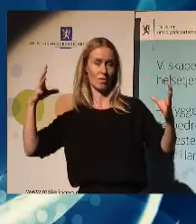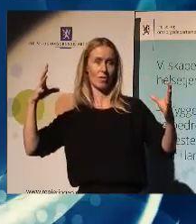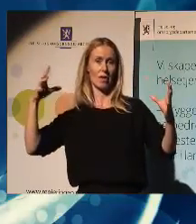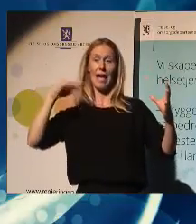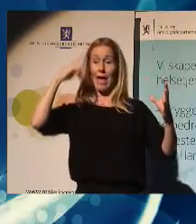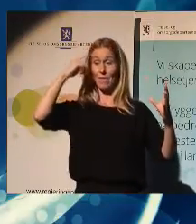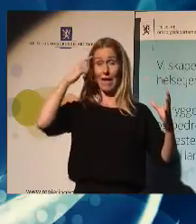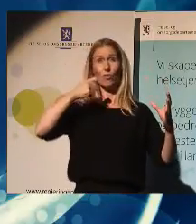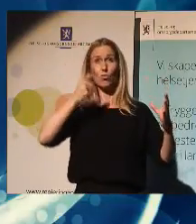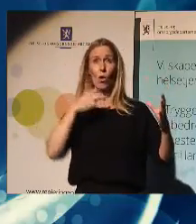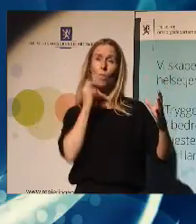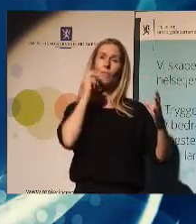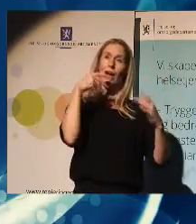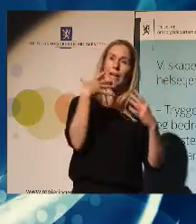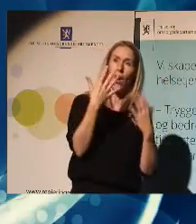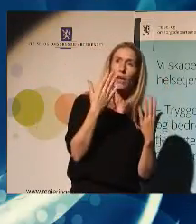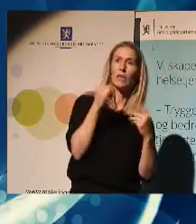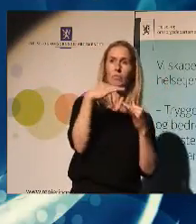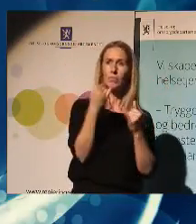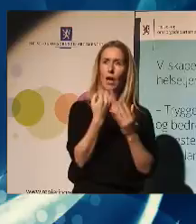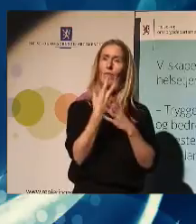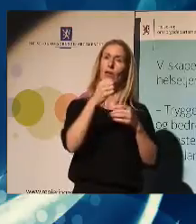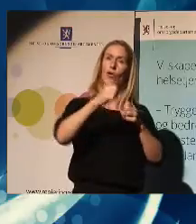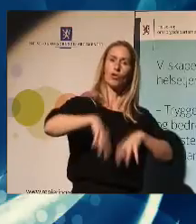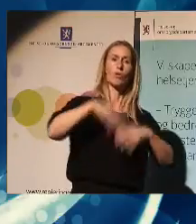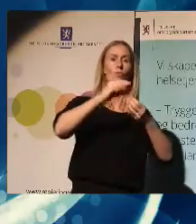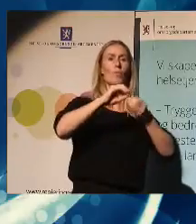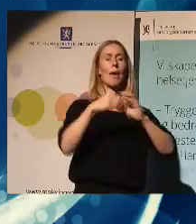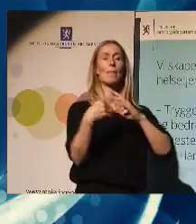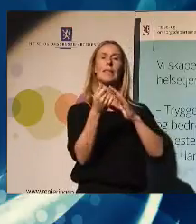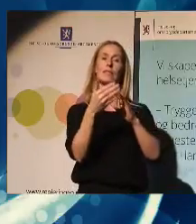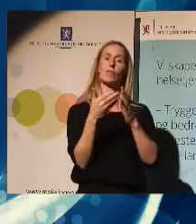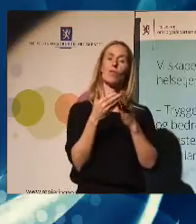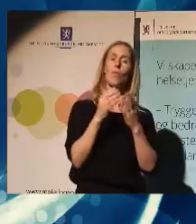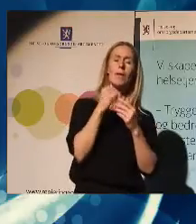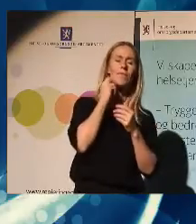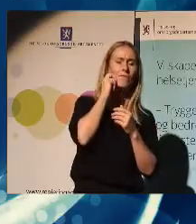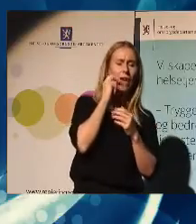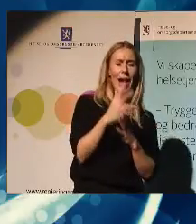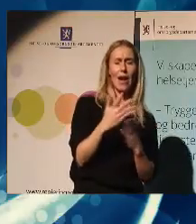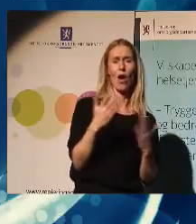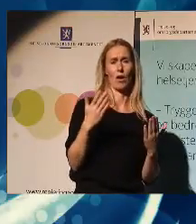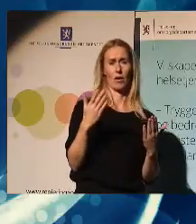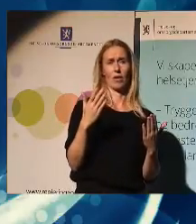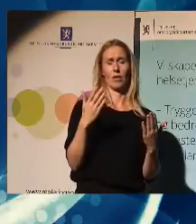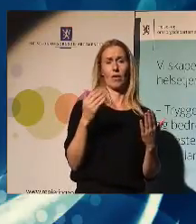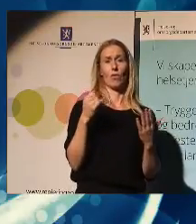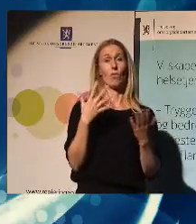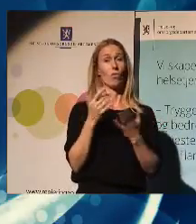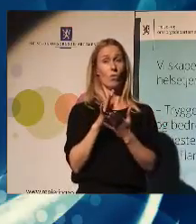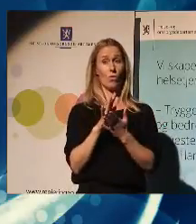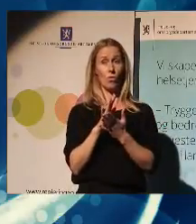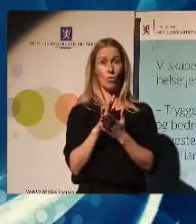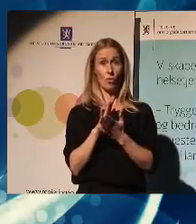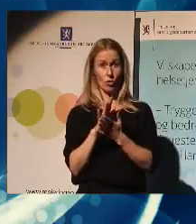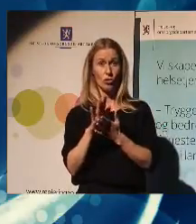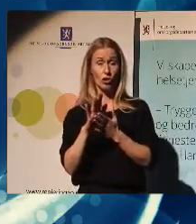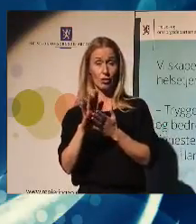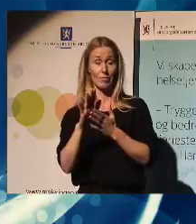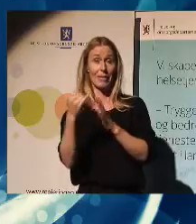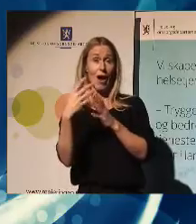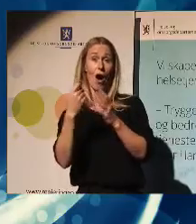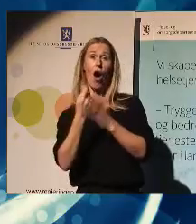hvordan hverdagen og vi løser de problemene som kommer over oss hver eneste dag. Og unnskyld, noen ganger løser vi